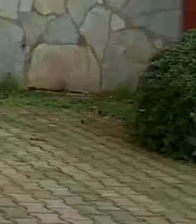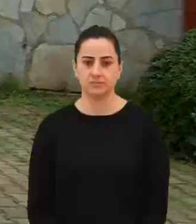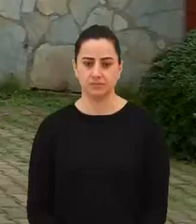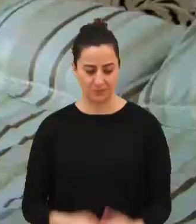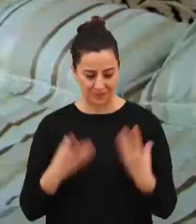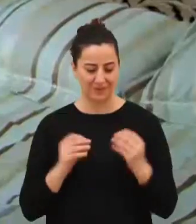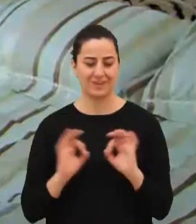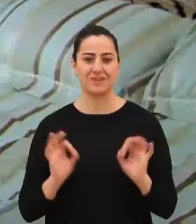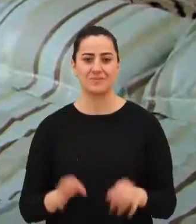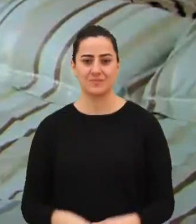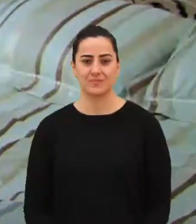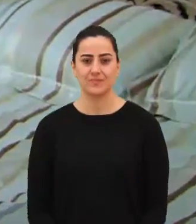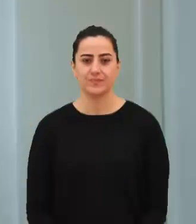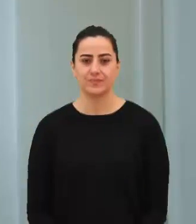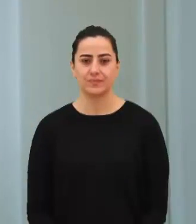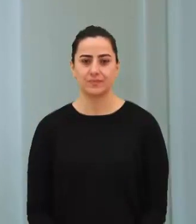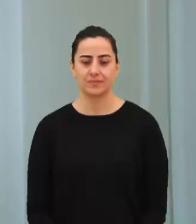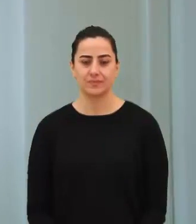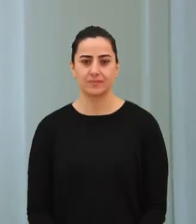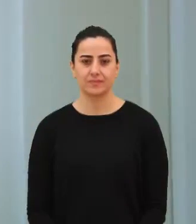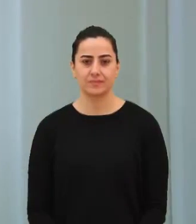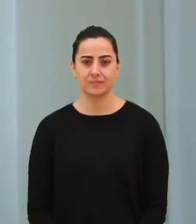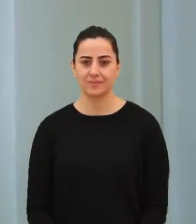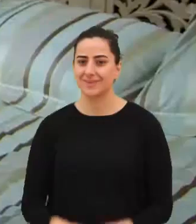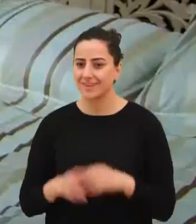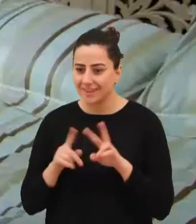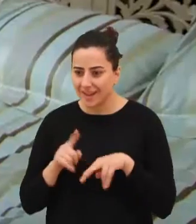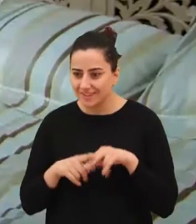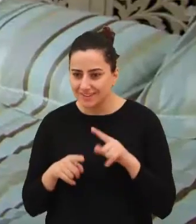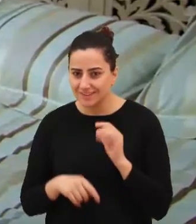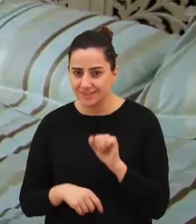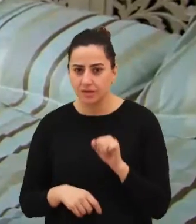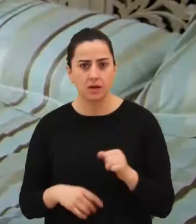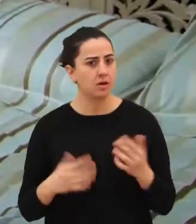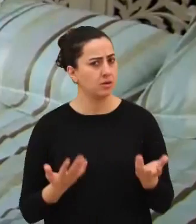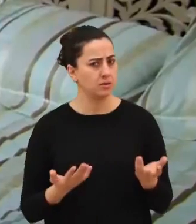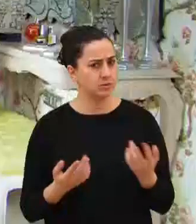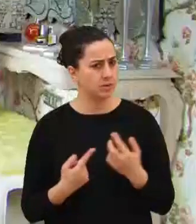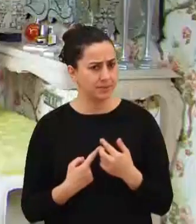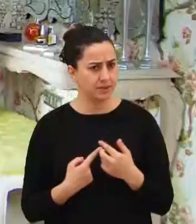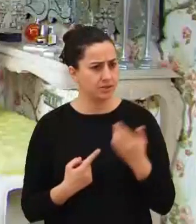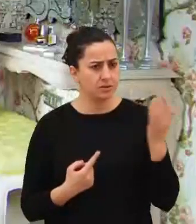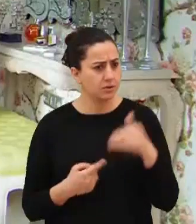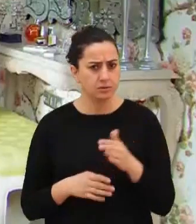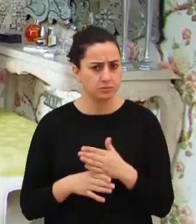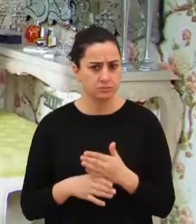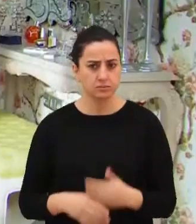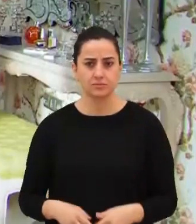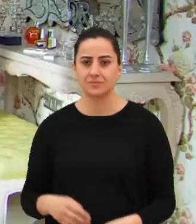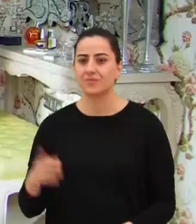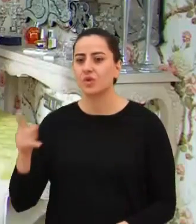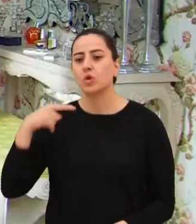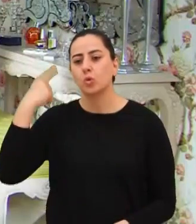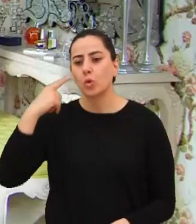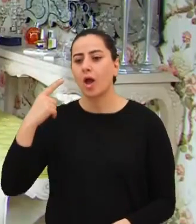İşte bu kadar. Nazlı tırnaklarına kırmızı oşesini sürmüş. Nazlı? Aa, Rami, ne işin var burada? Rüyam